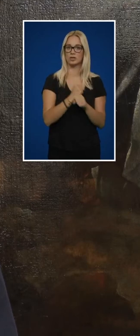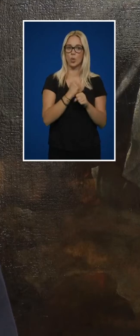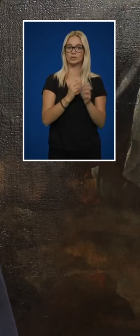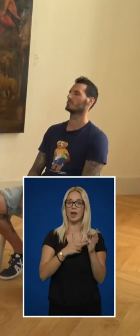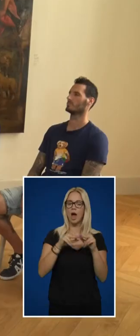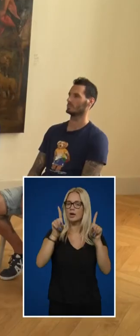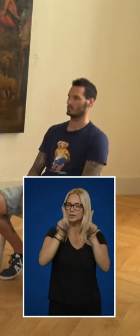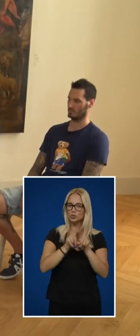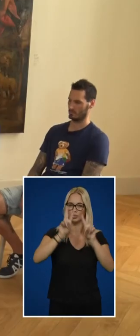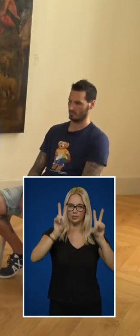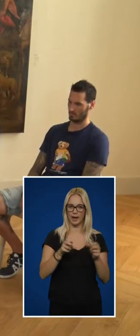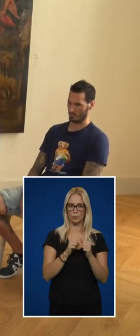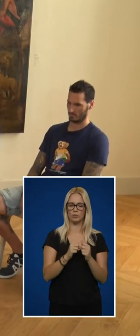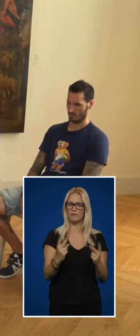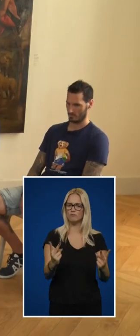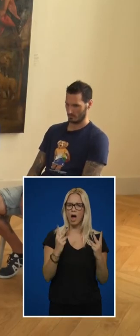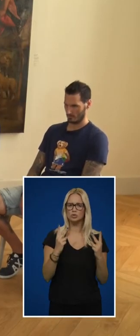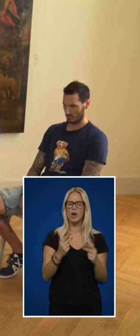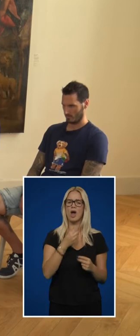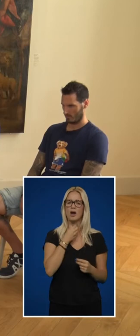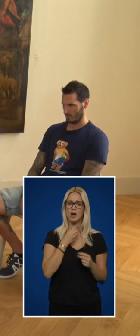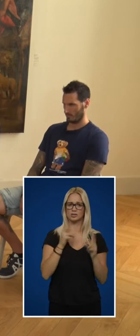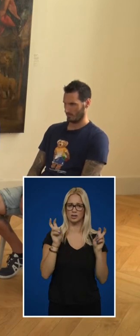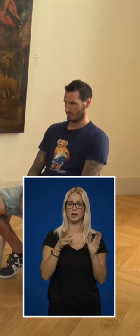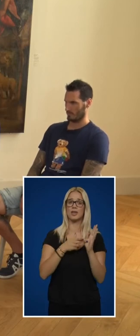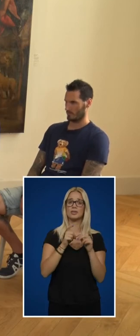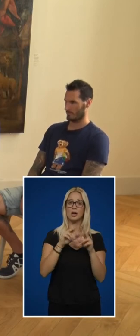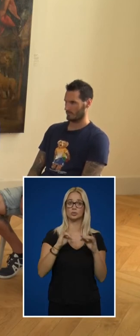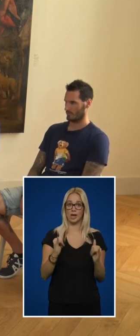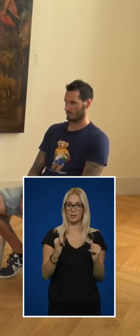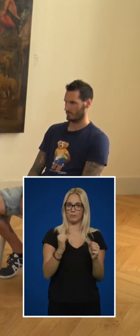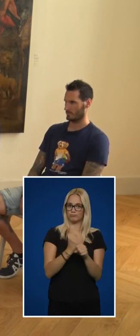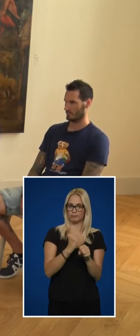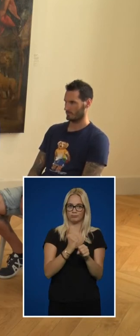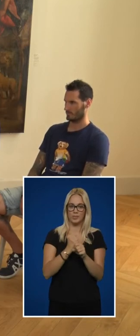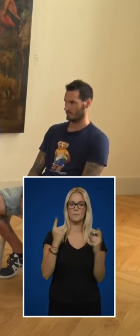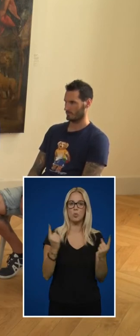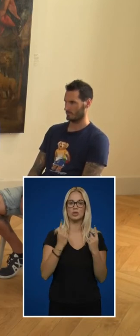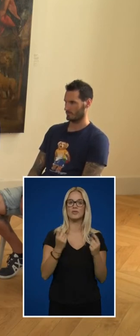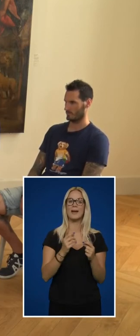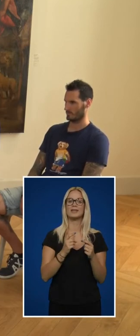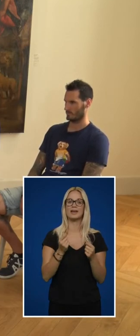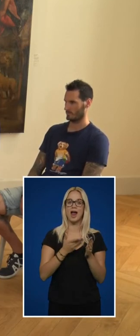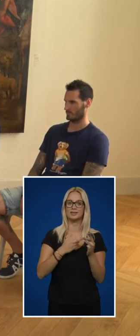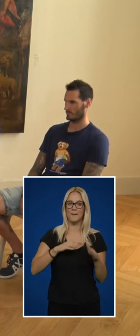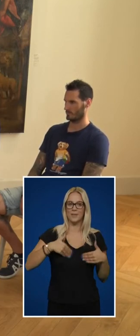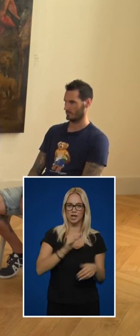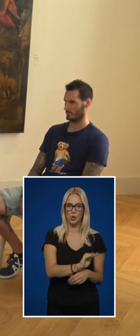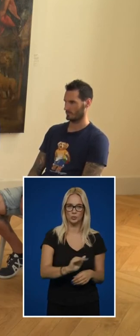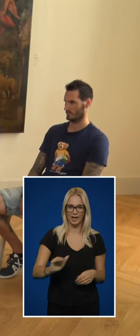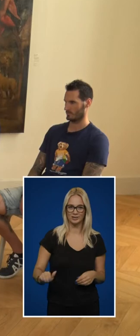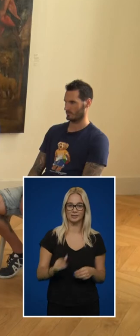za mlađe uzraste, gdje se njih zapravo, i za vrtićku djecu imamo bojanke i slikovnice, gdje se zapravo njih od